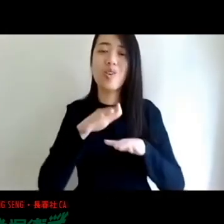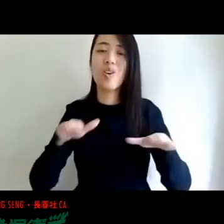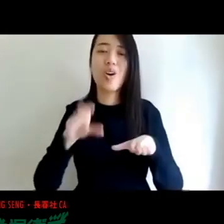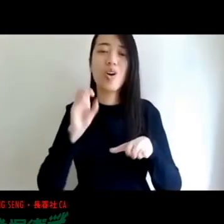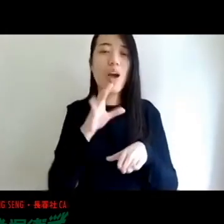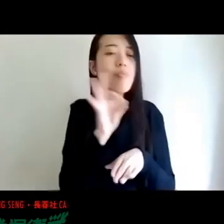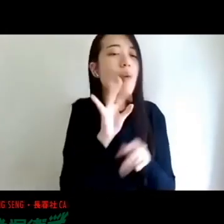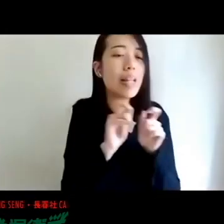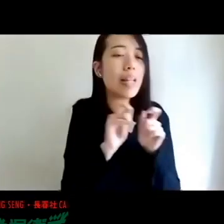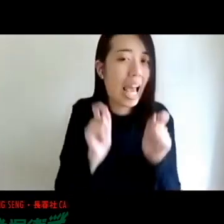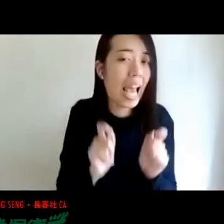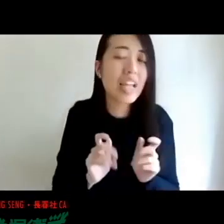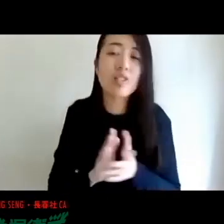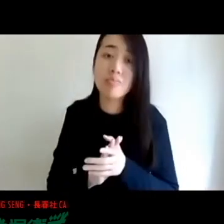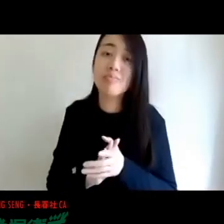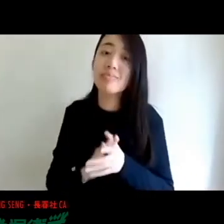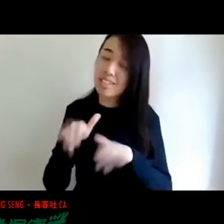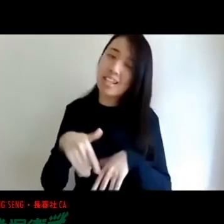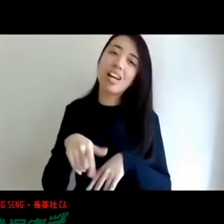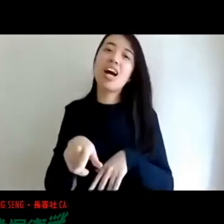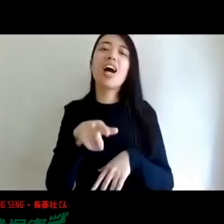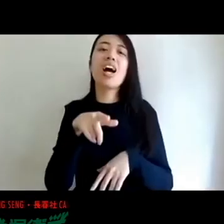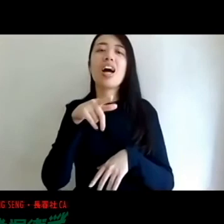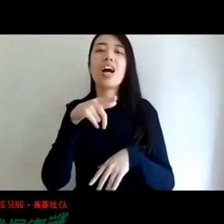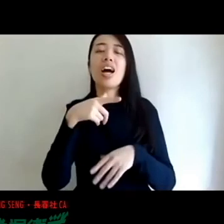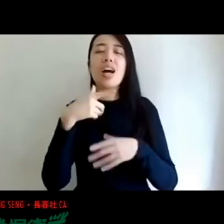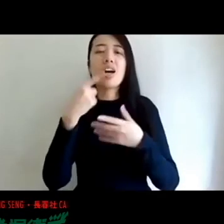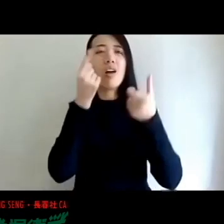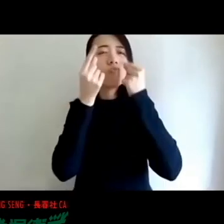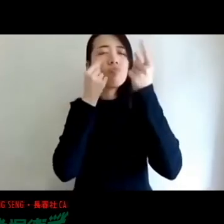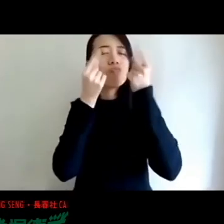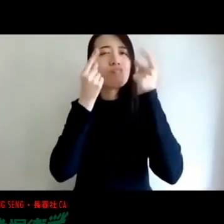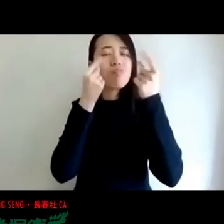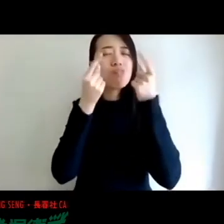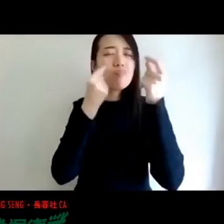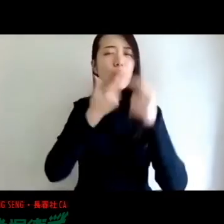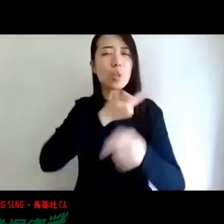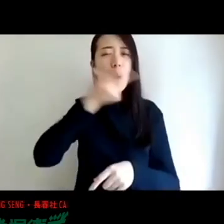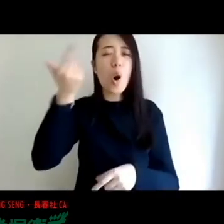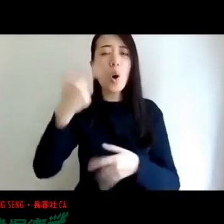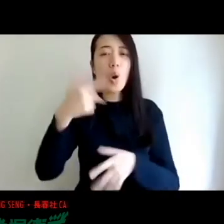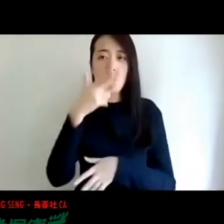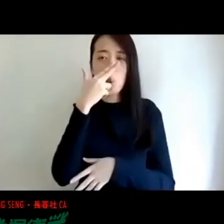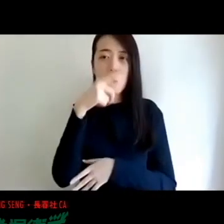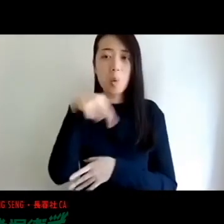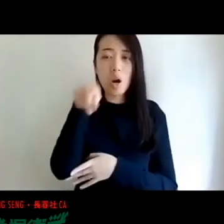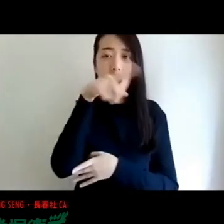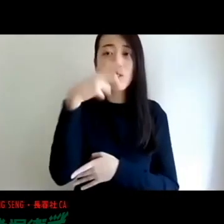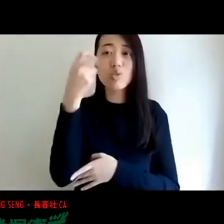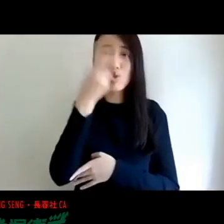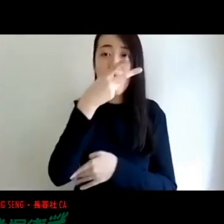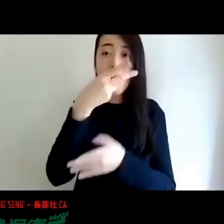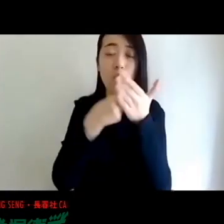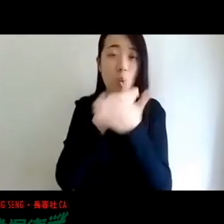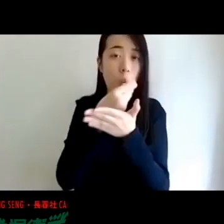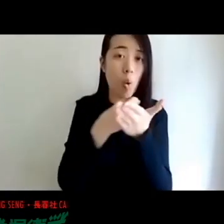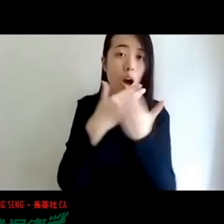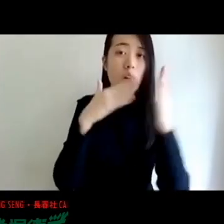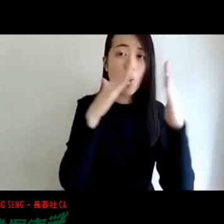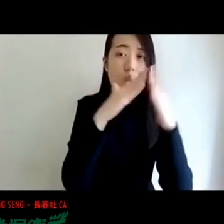咁相信咧大家去再畫一幅屋樹人嘅圖畫嘅時候咧，咁就可能會唔同噶咯喎。